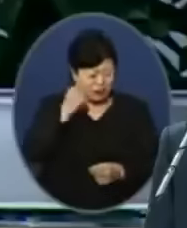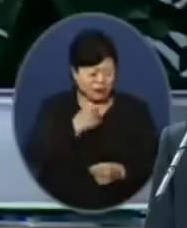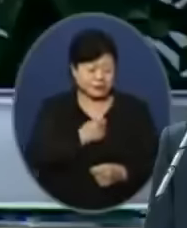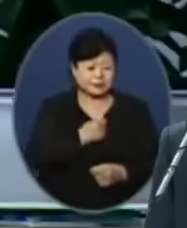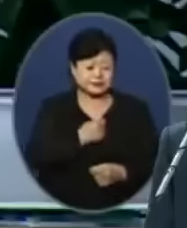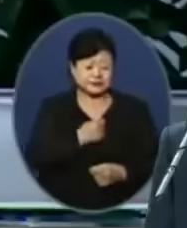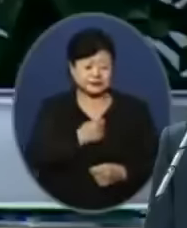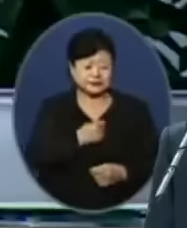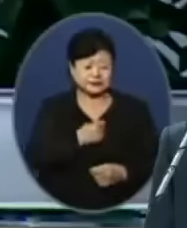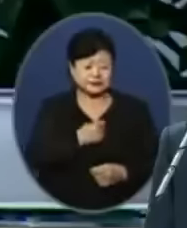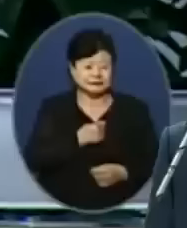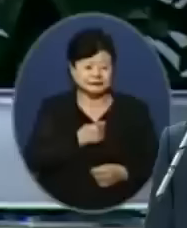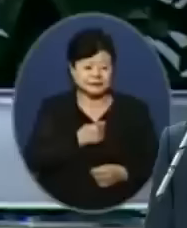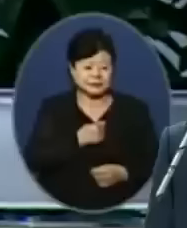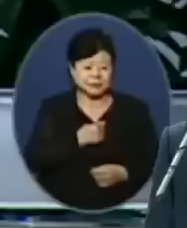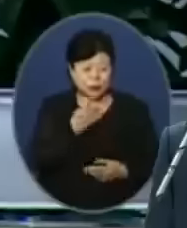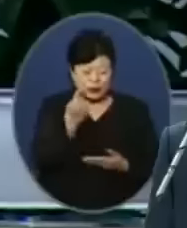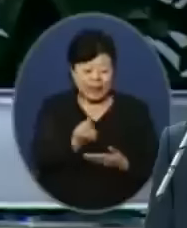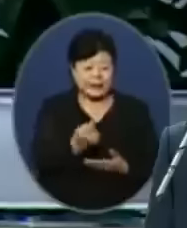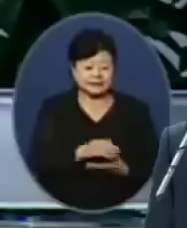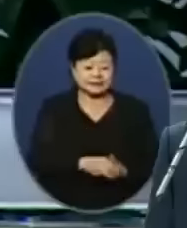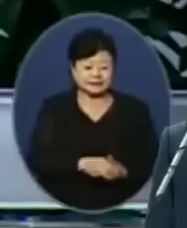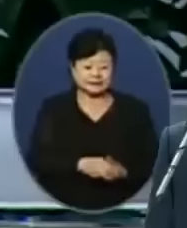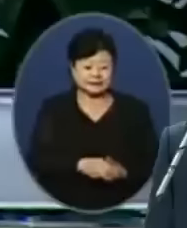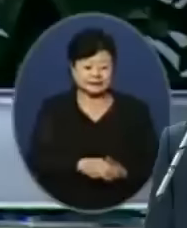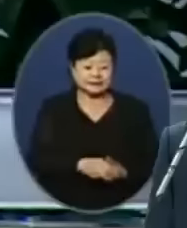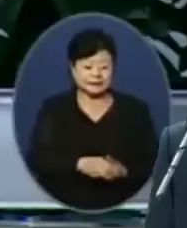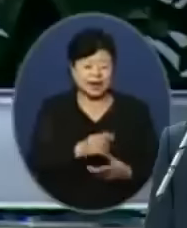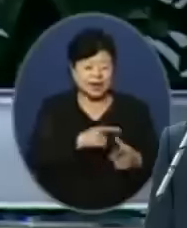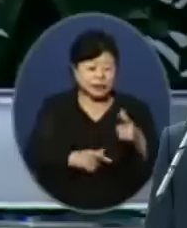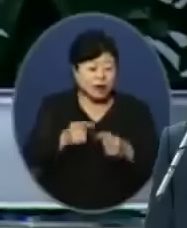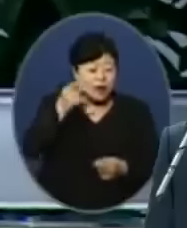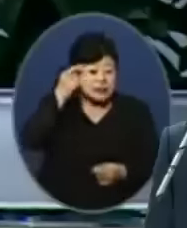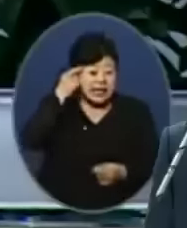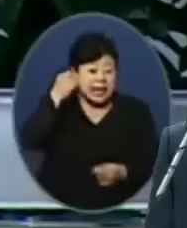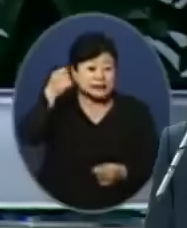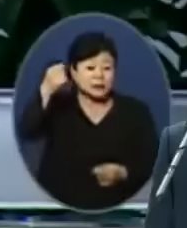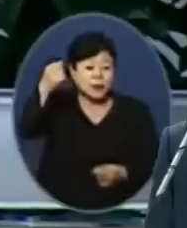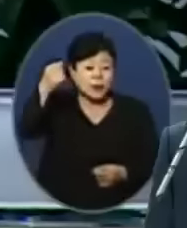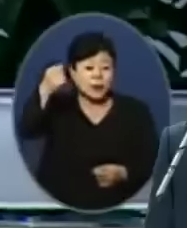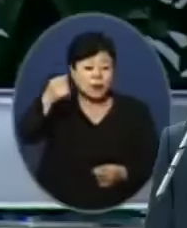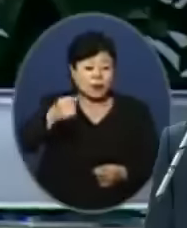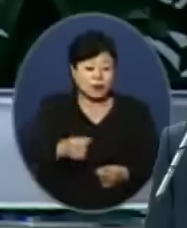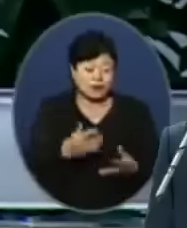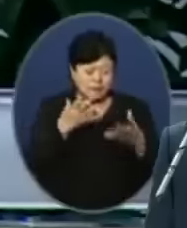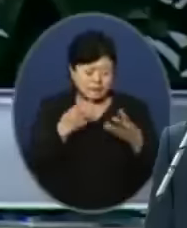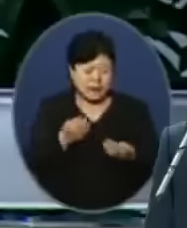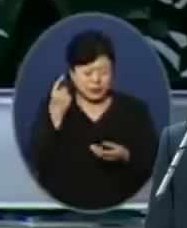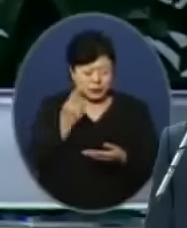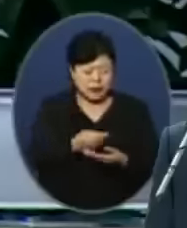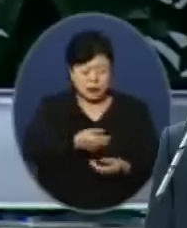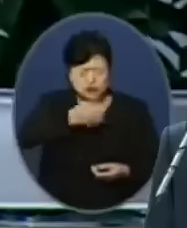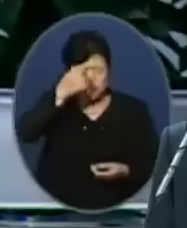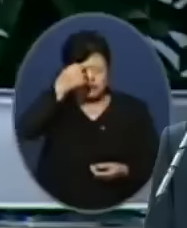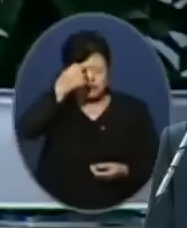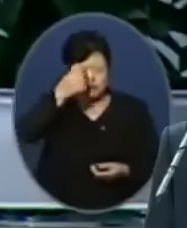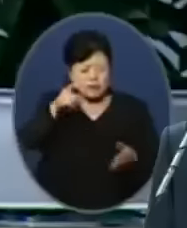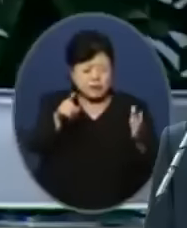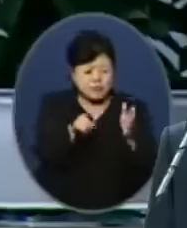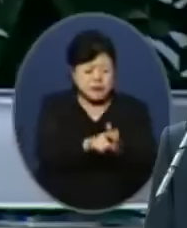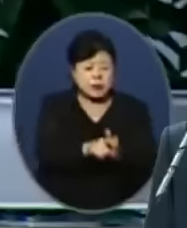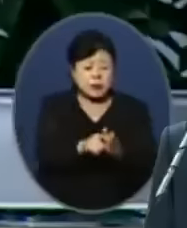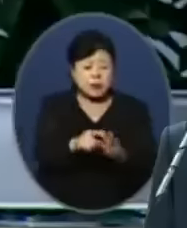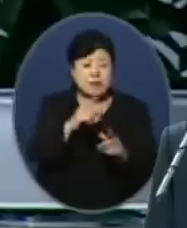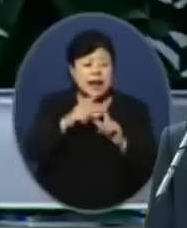어려울수록 사람들은 더 교회를 찾아온다. 그 생각을 하고 그 꿈을 꾸고 그것을 믿고